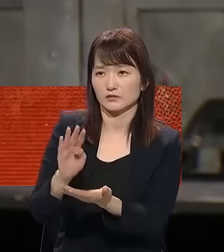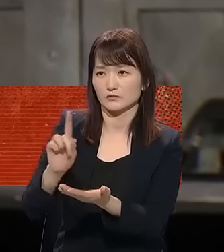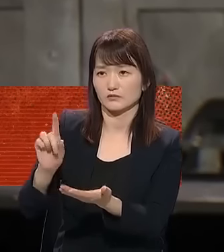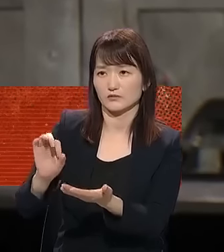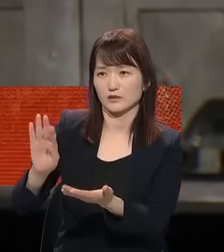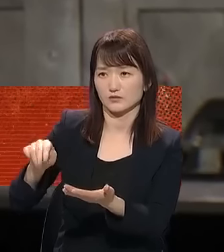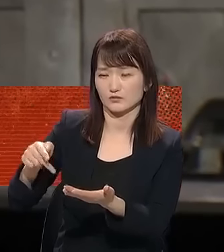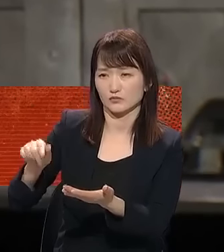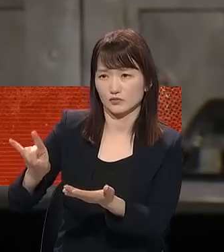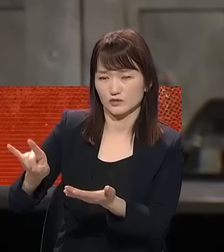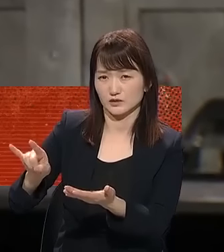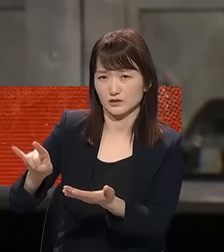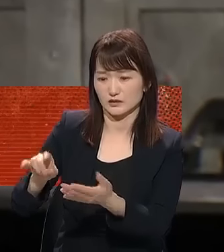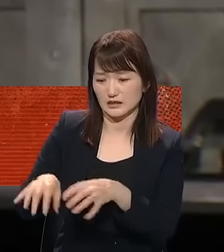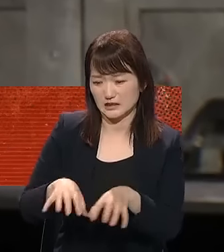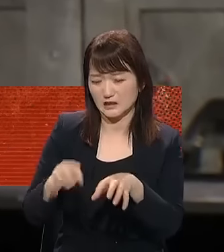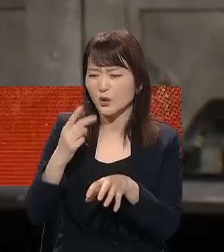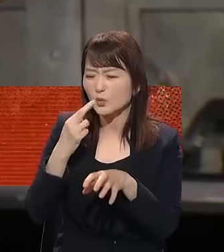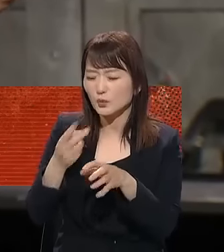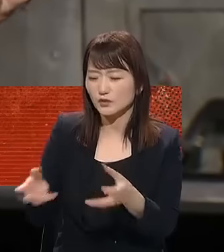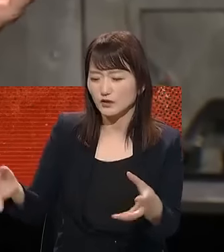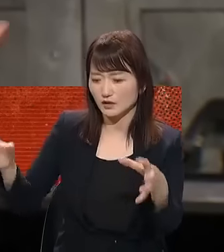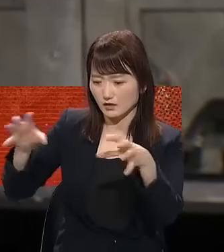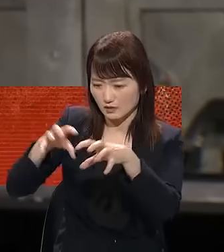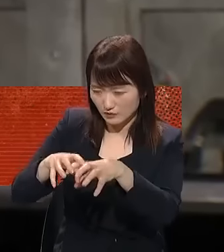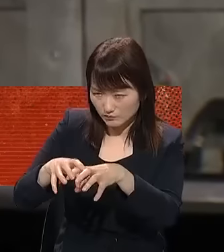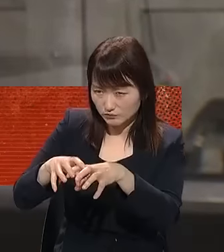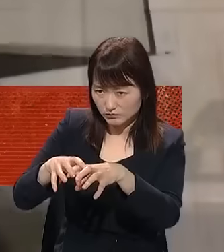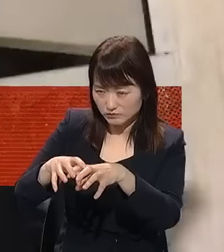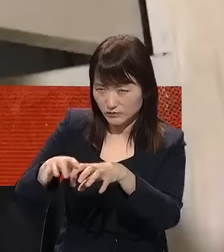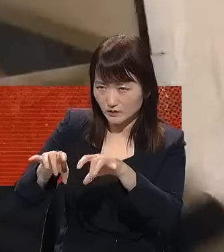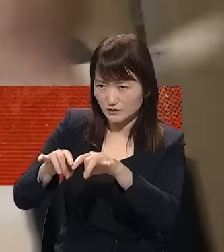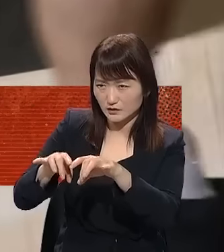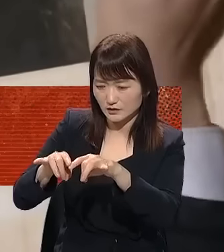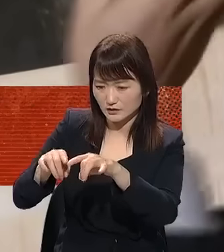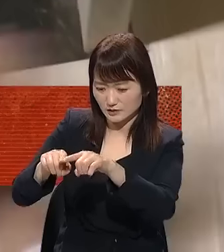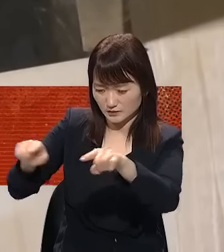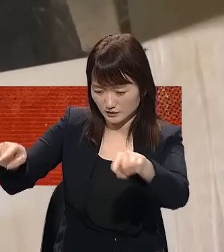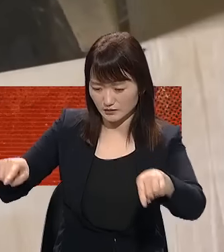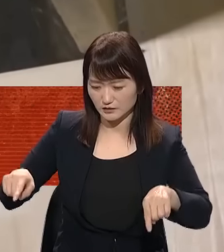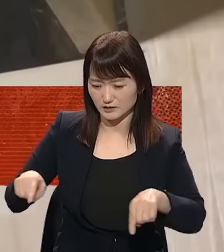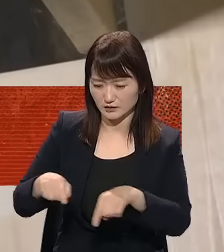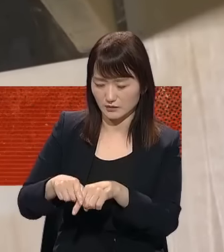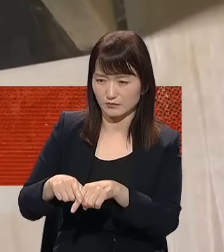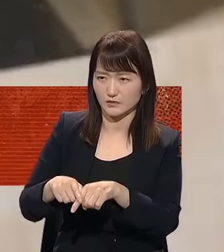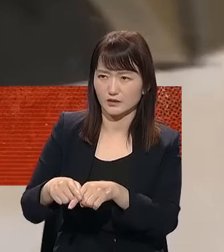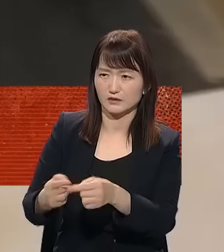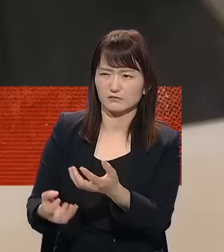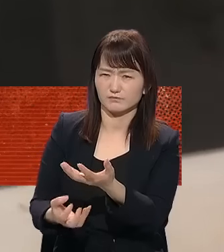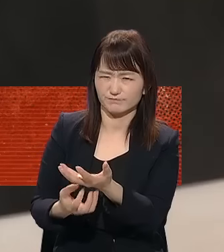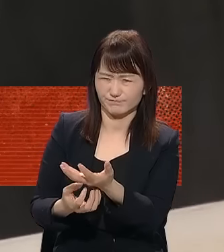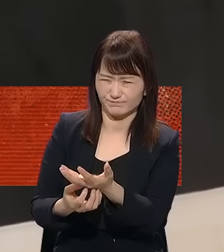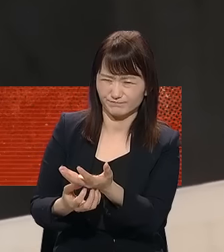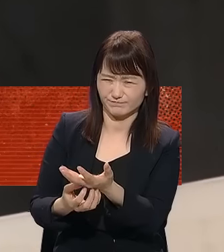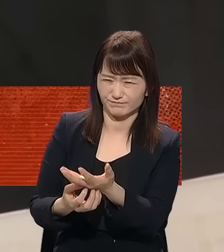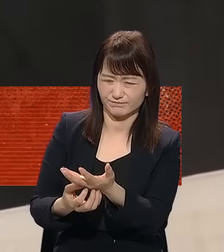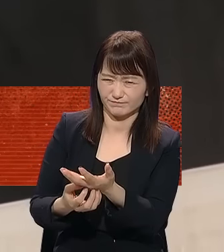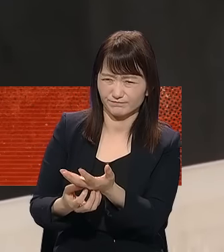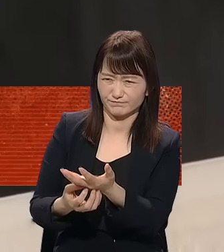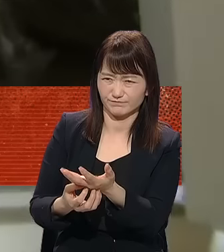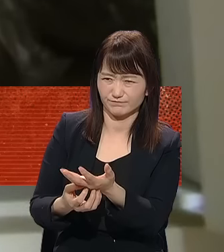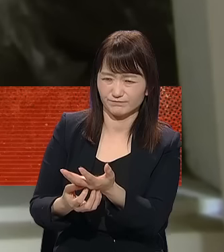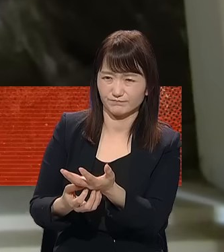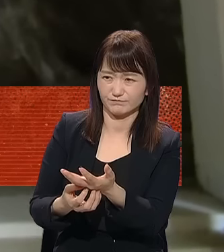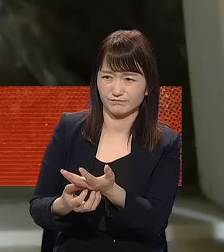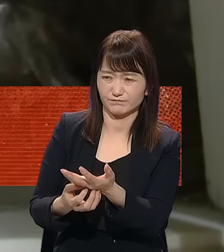걸 진공 처리해 가지고 그 장기 전기 장판을 깔아놓고 거기에 박스를 시켜서 사실은을 떨어질 일